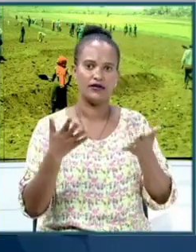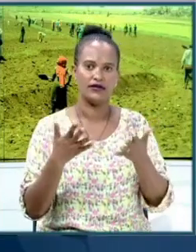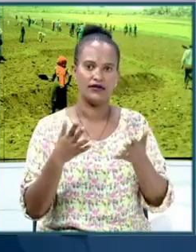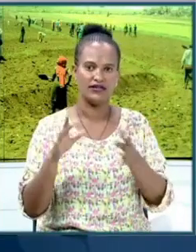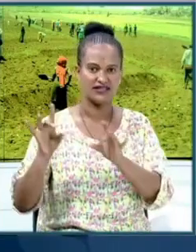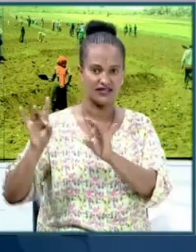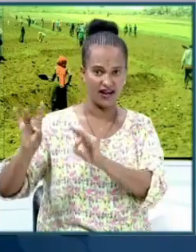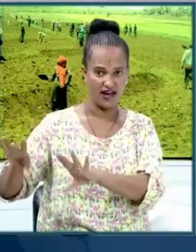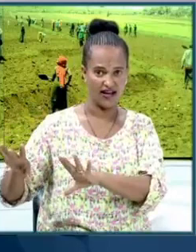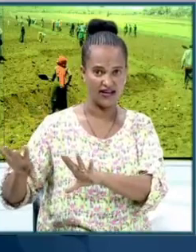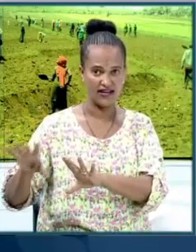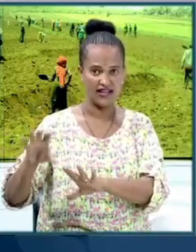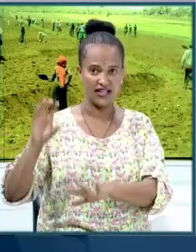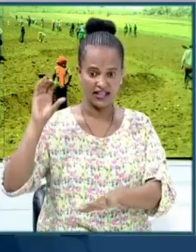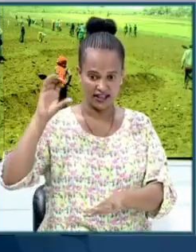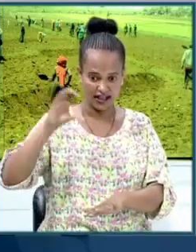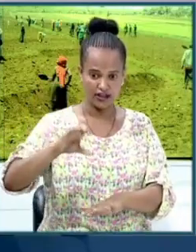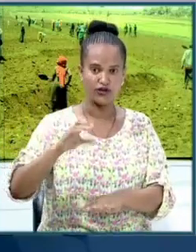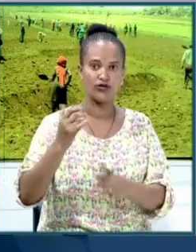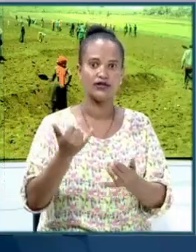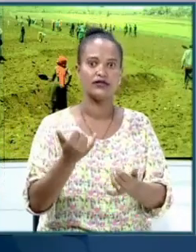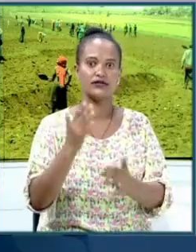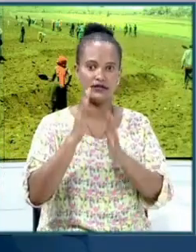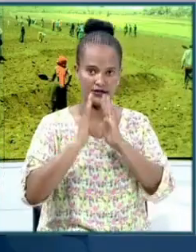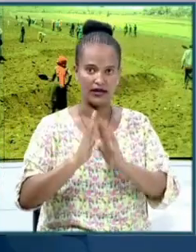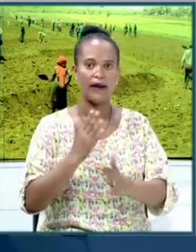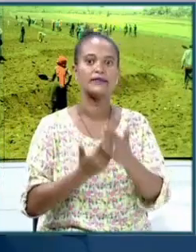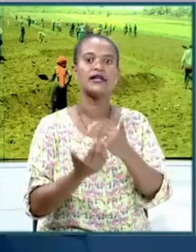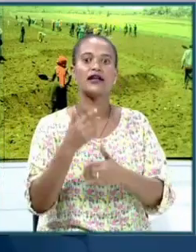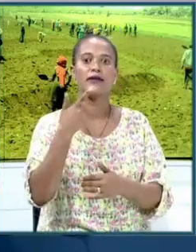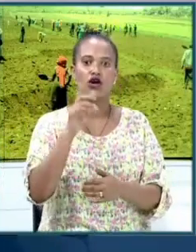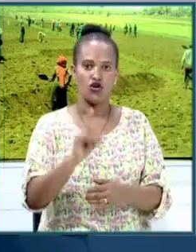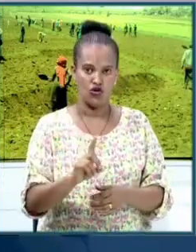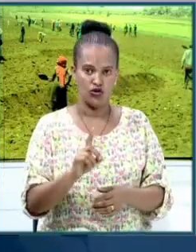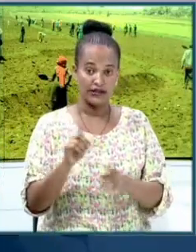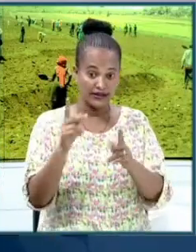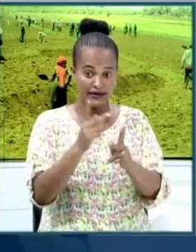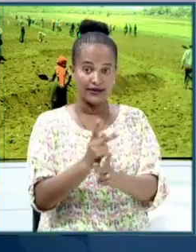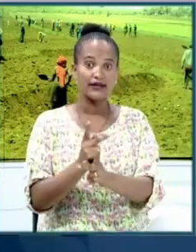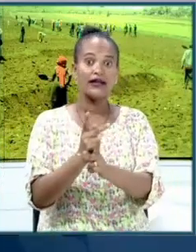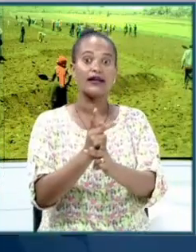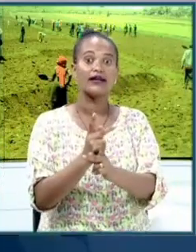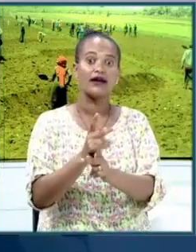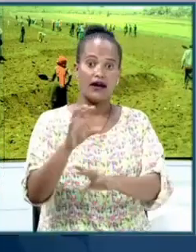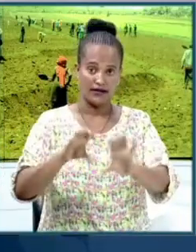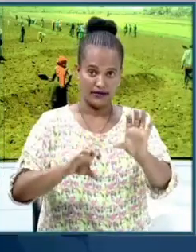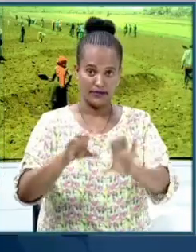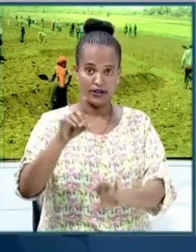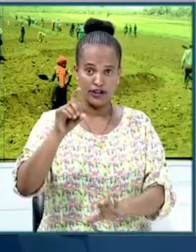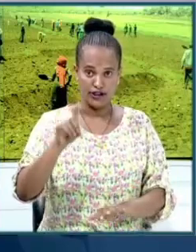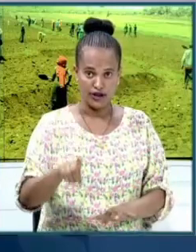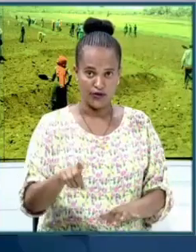ፀላኢ ተገዲዱ ሕዚ ሰላም ዘተ ይብለ ኣሎ፣ ግን ድማ ተጠንቂቅካ ክየድ ስለ ዘሎ